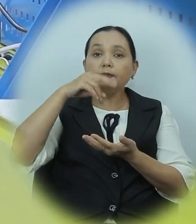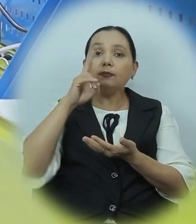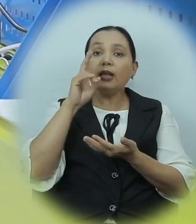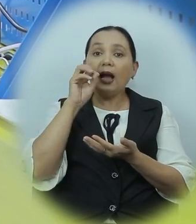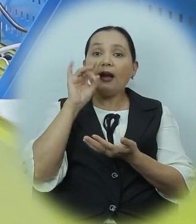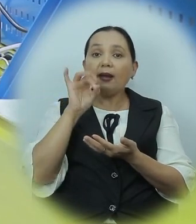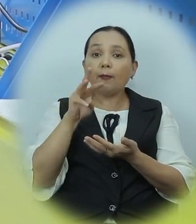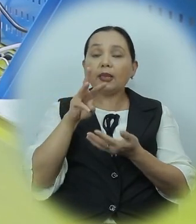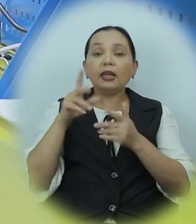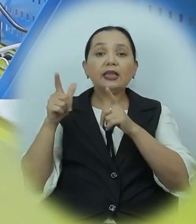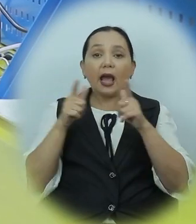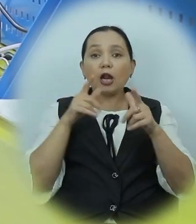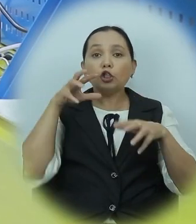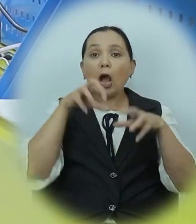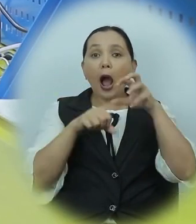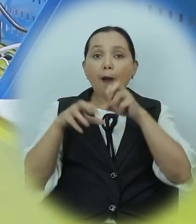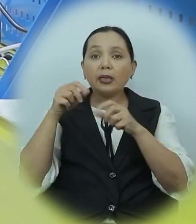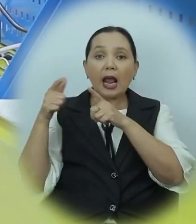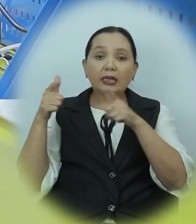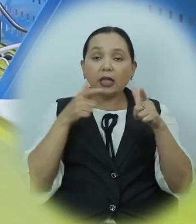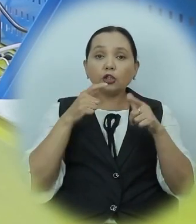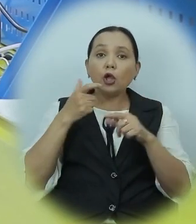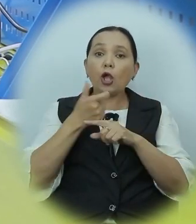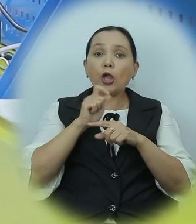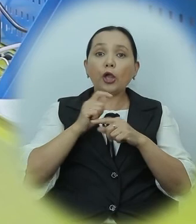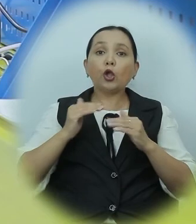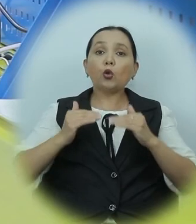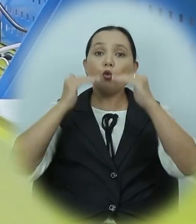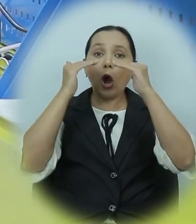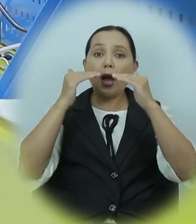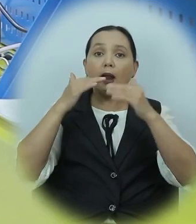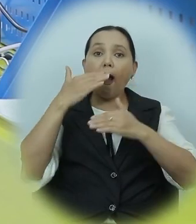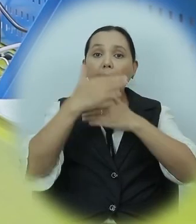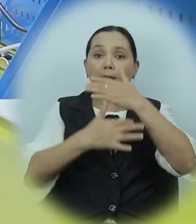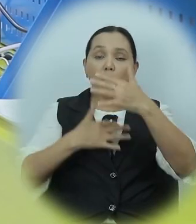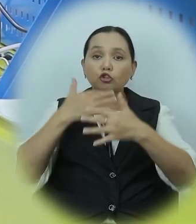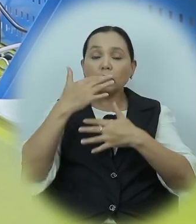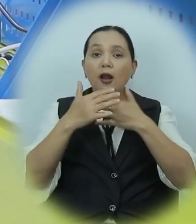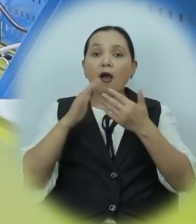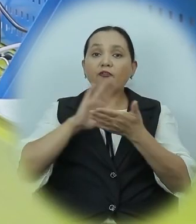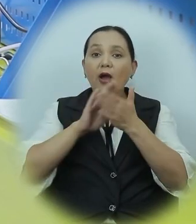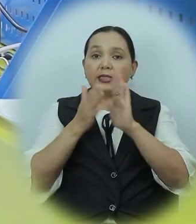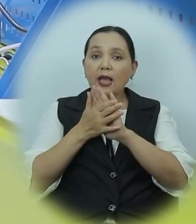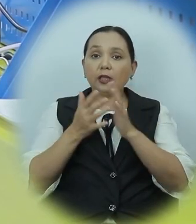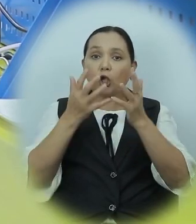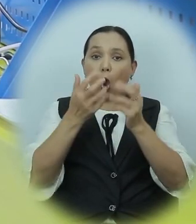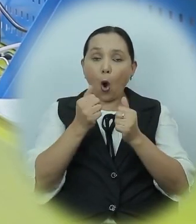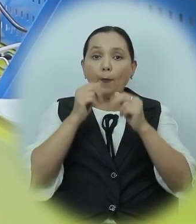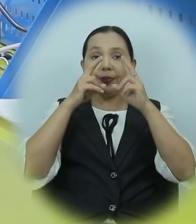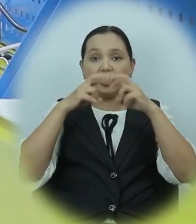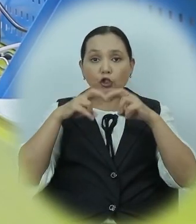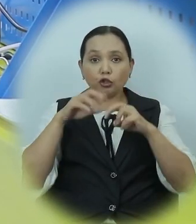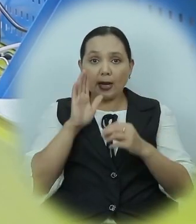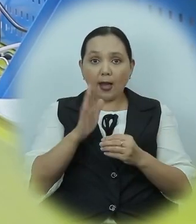kremini tayyorlash, xamirlarni tayyorlash jarayonida eng yuqori aralashtirish vaziyatiga olib turib